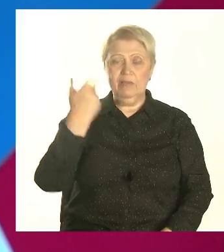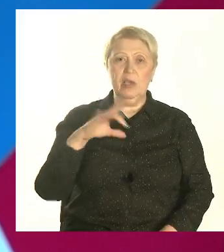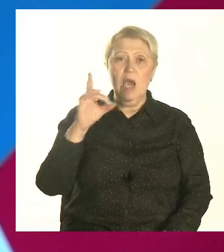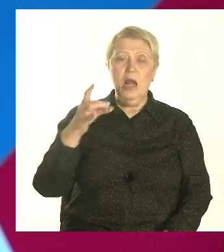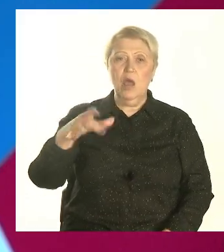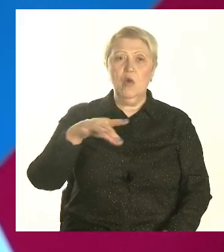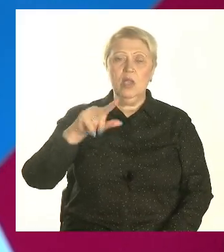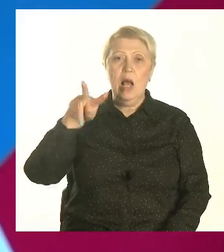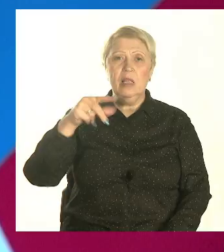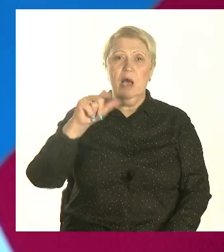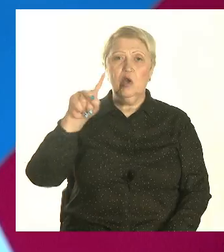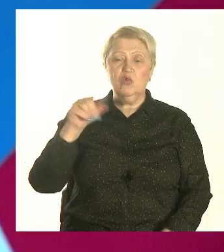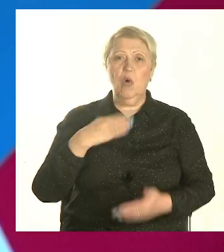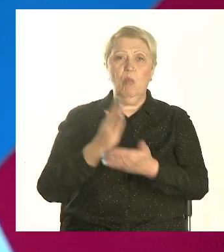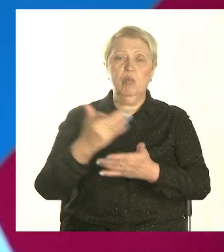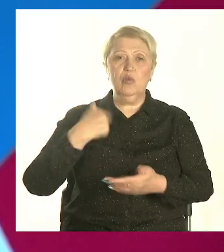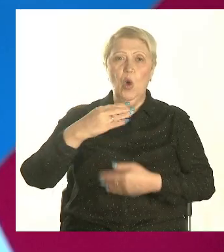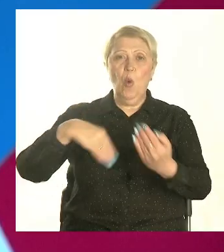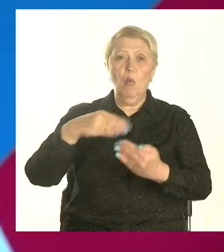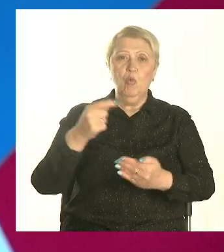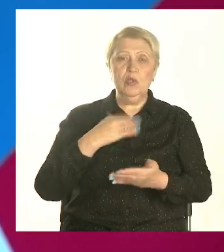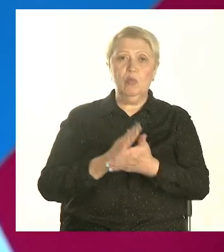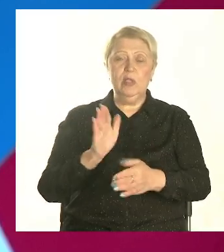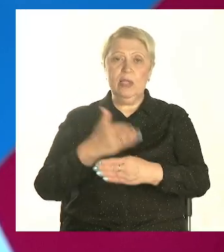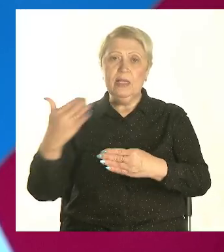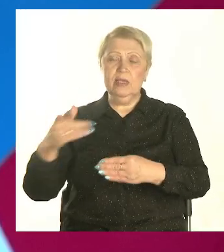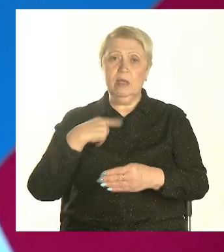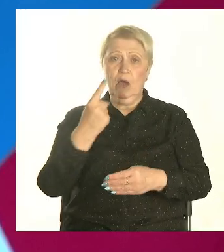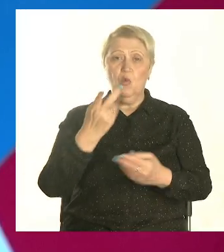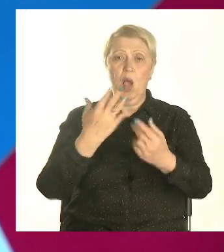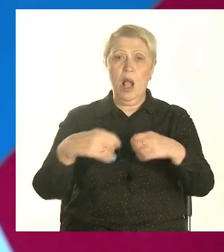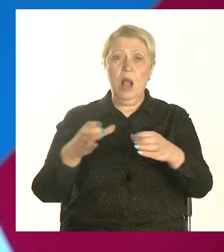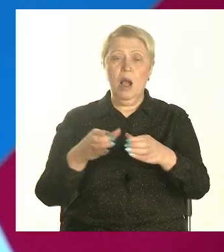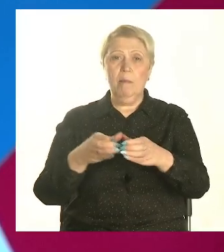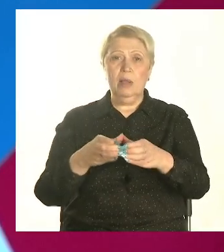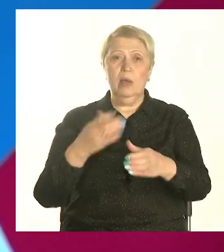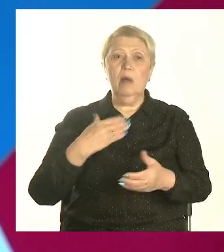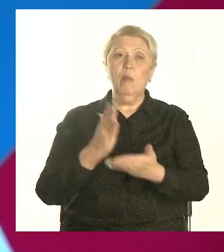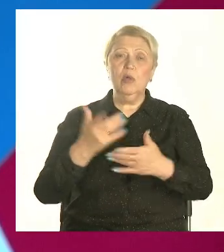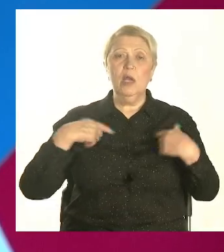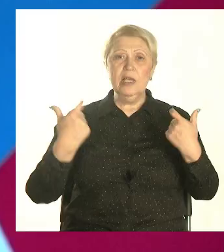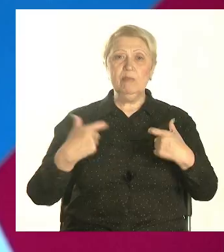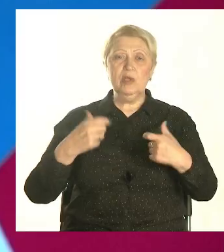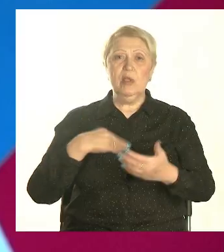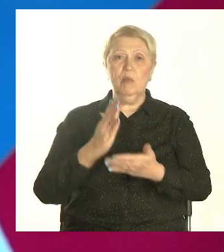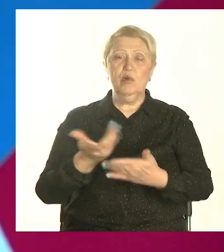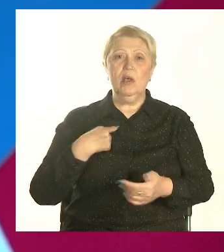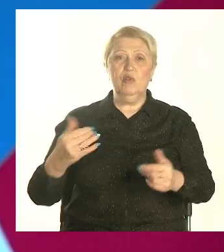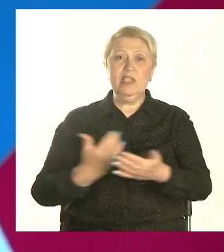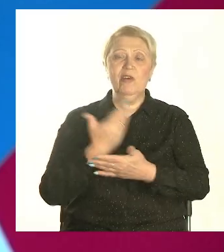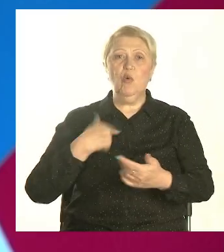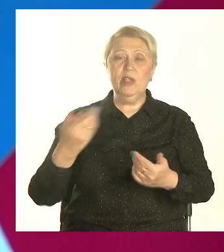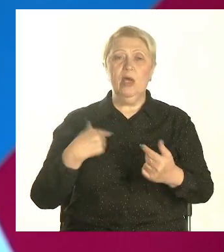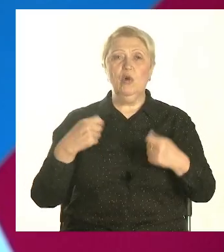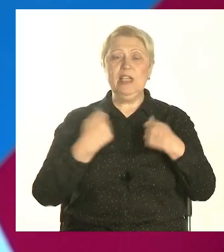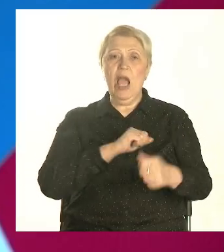сбор, вывоз и утилизация мусора на плечах одной компании. Хватит ли машин? Пройдет ли испытание новогодними каникулами, когда мы традиционно ссорим